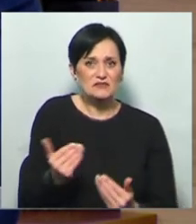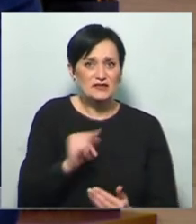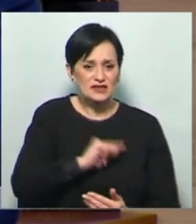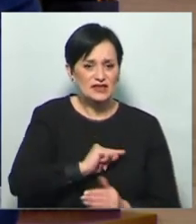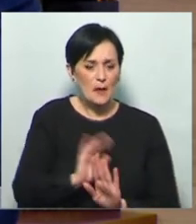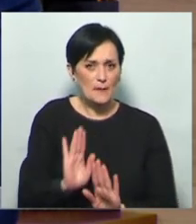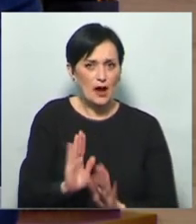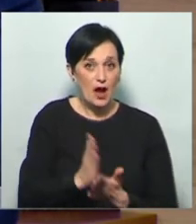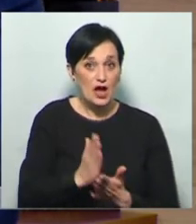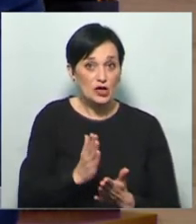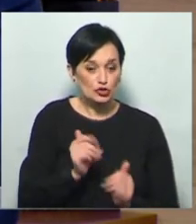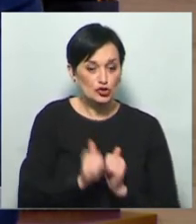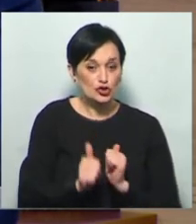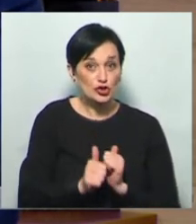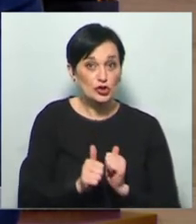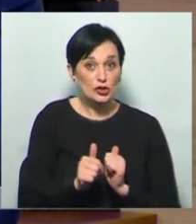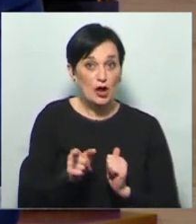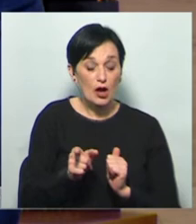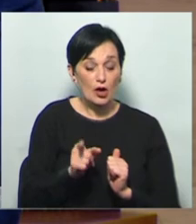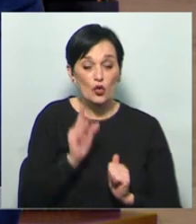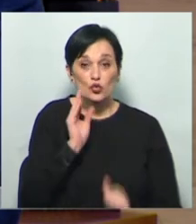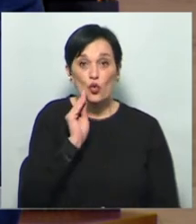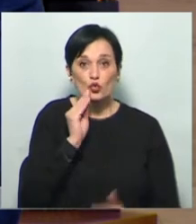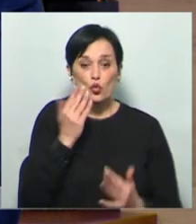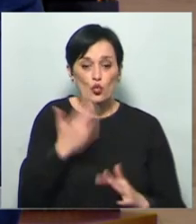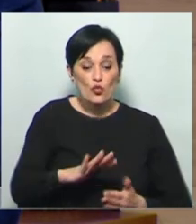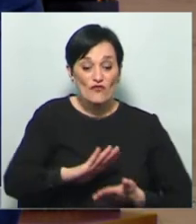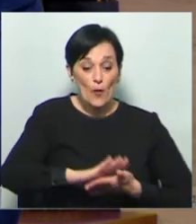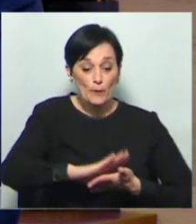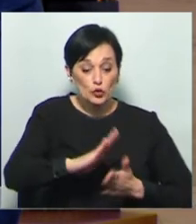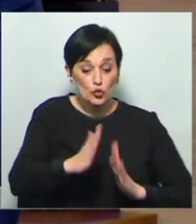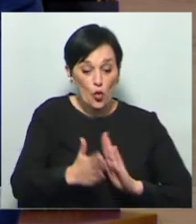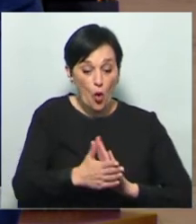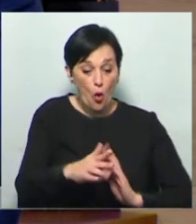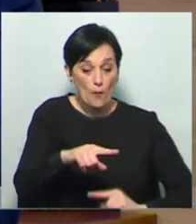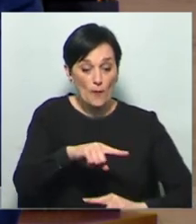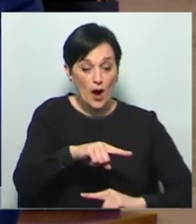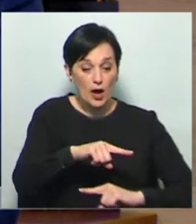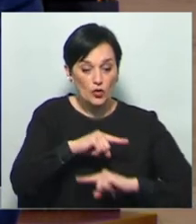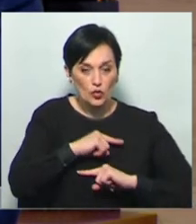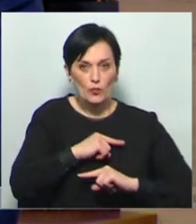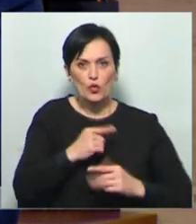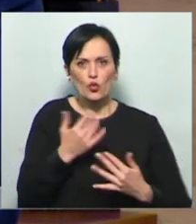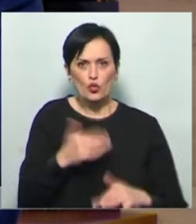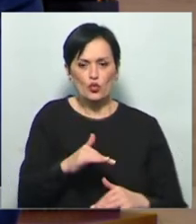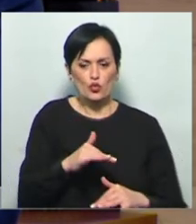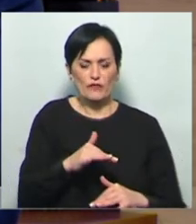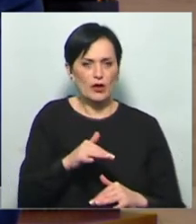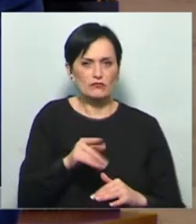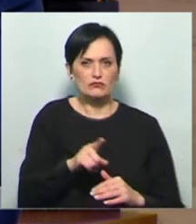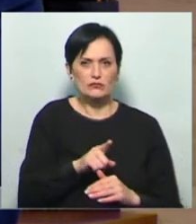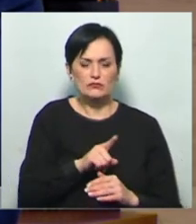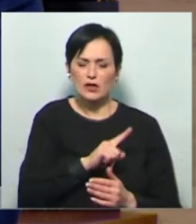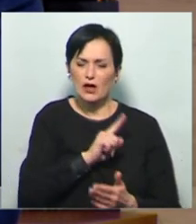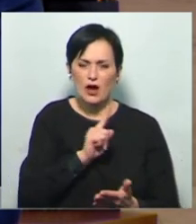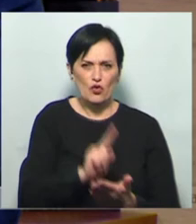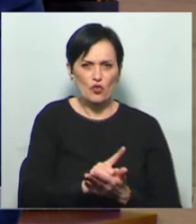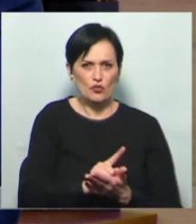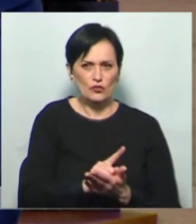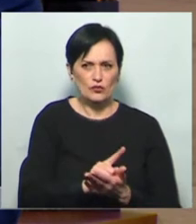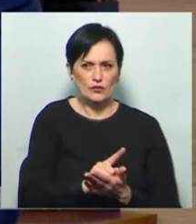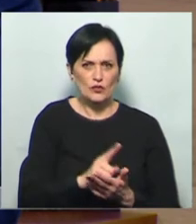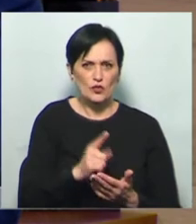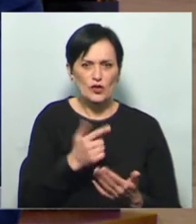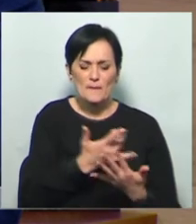ძალიან ხშირი სანამ არ მივა იმ მდგომარეობამდე როდესაც უკვე ჩარევა არის